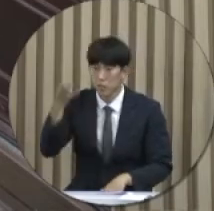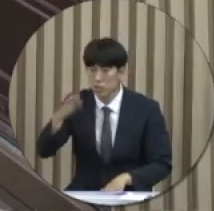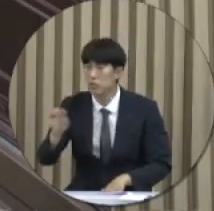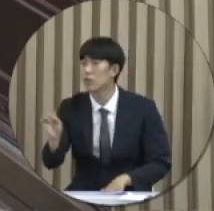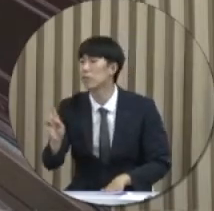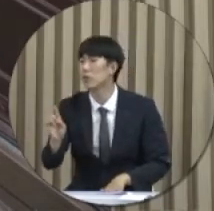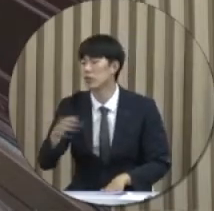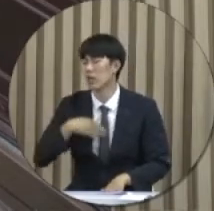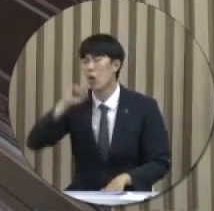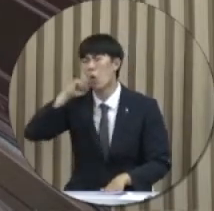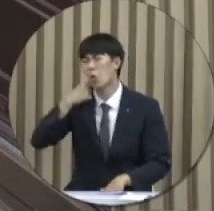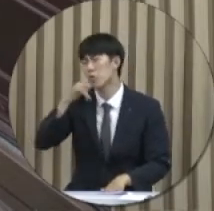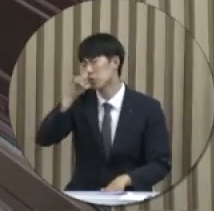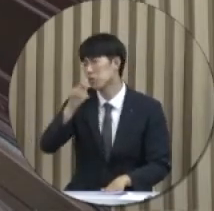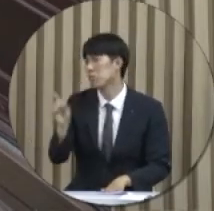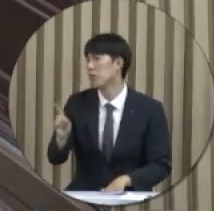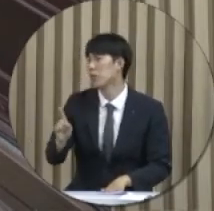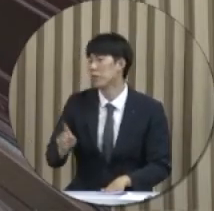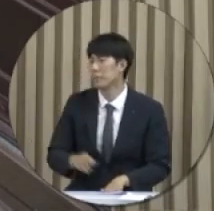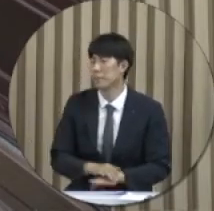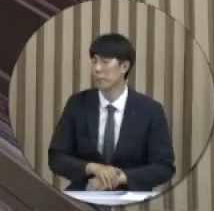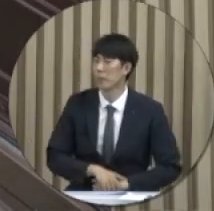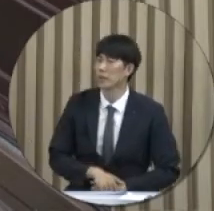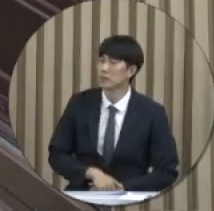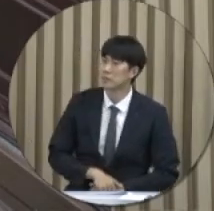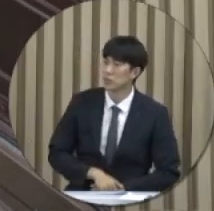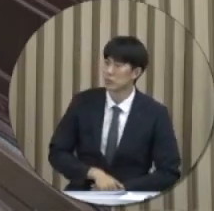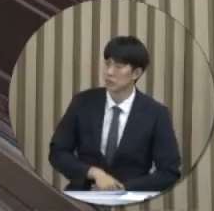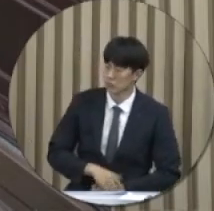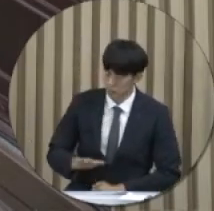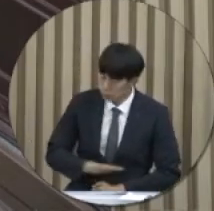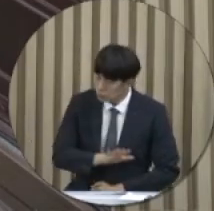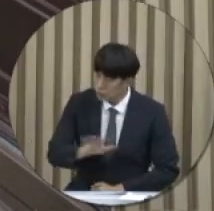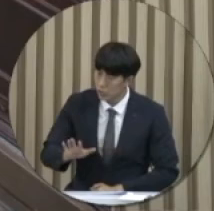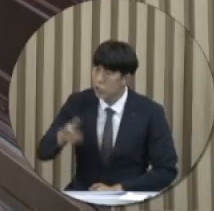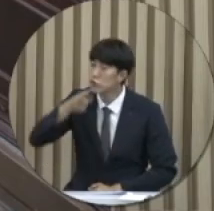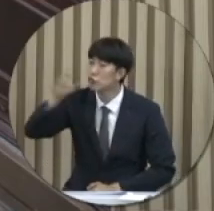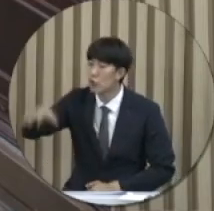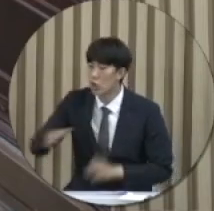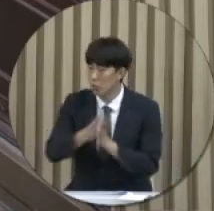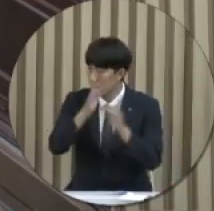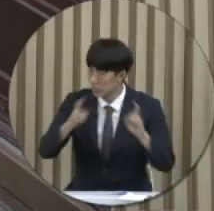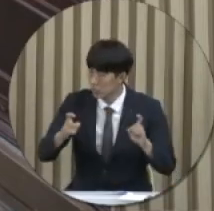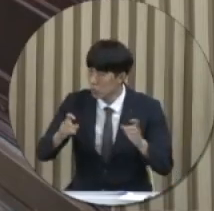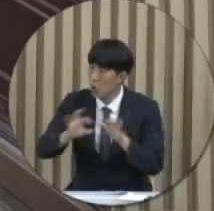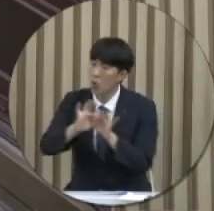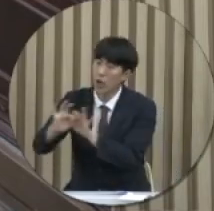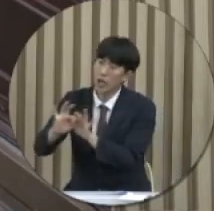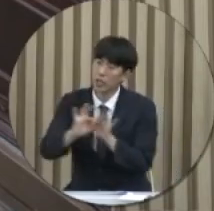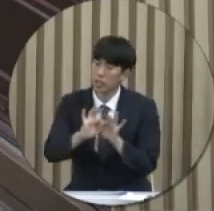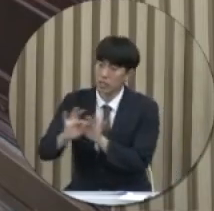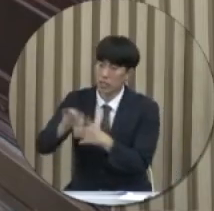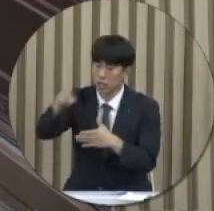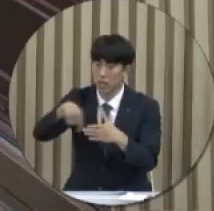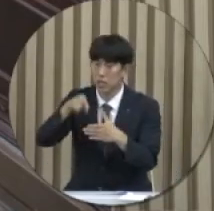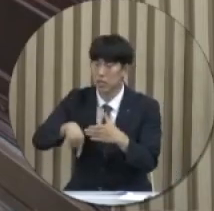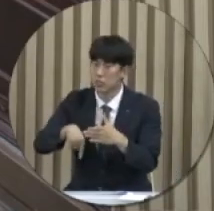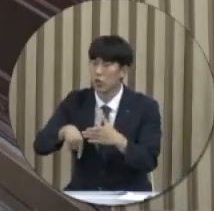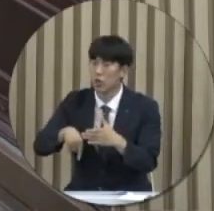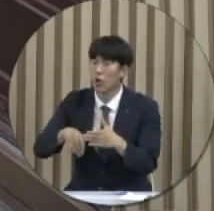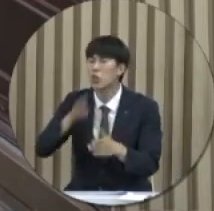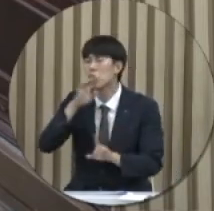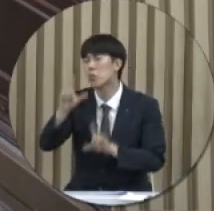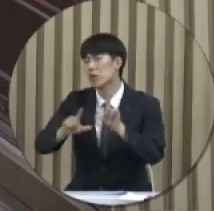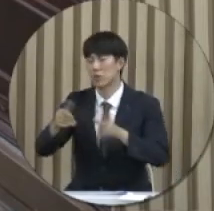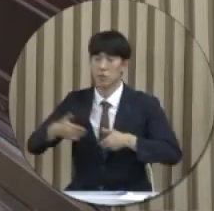제가 어려움이 있었던 건 뭐냐면요. 우리는 수원하고 화성하고의 관계에서 현실적인 측면이 있습니다.